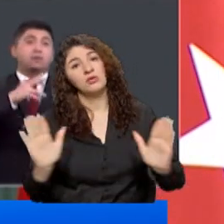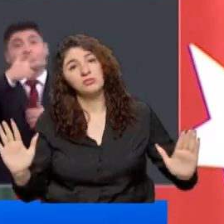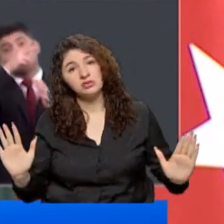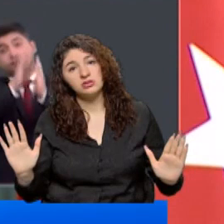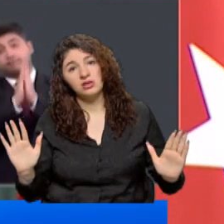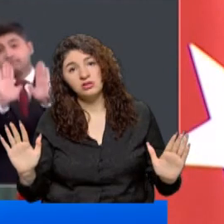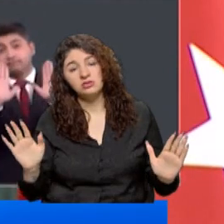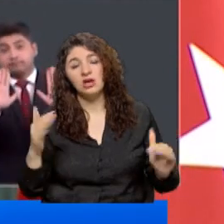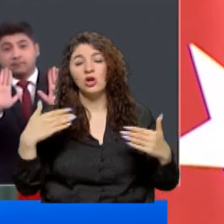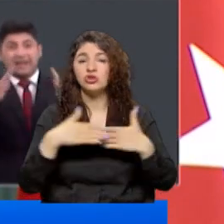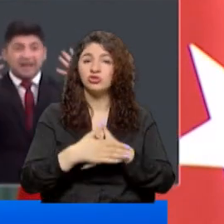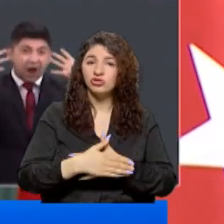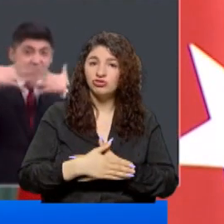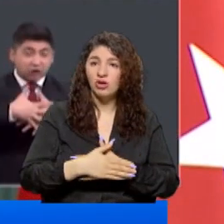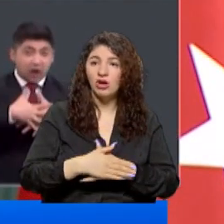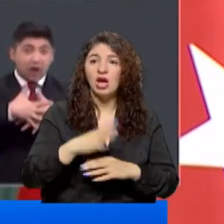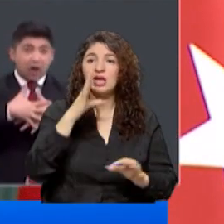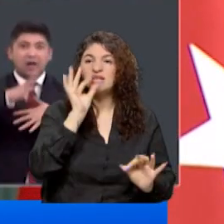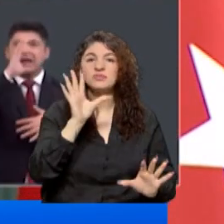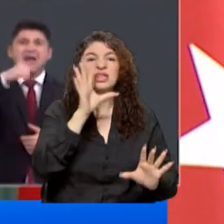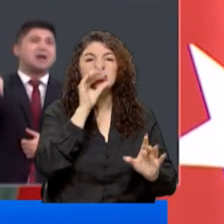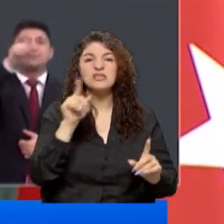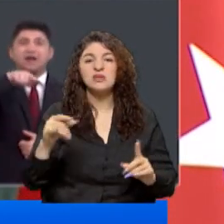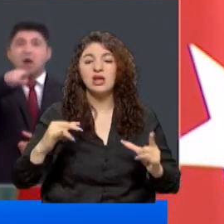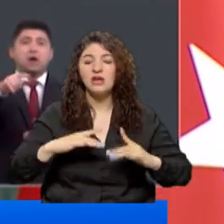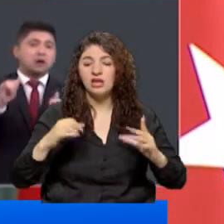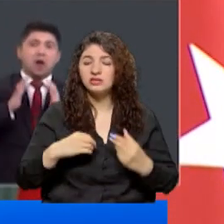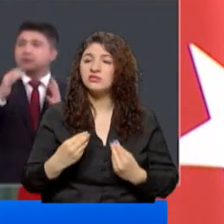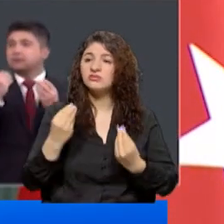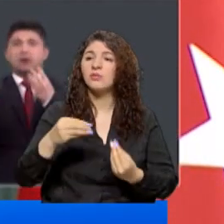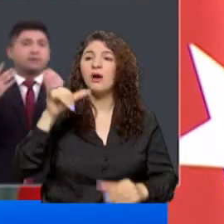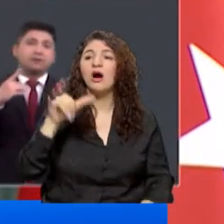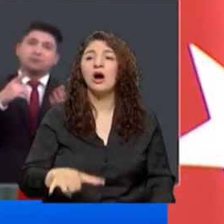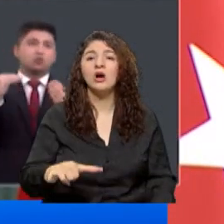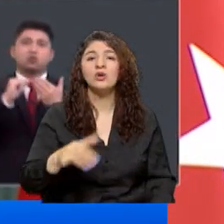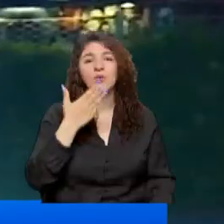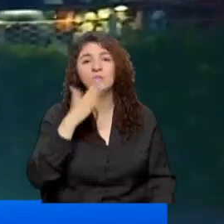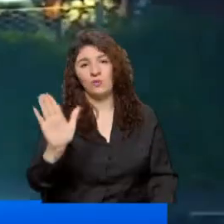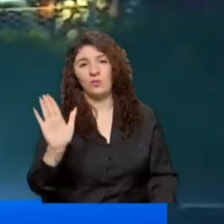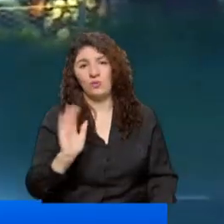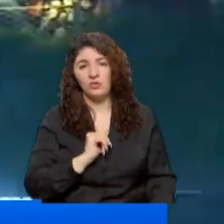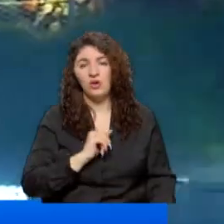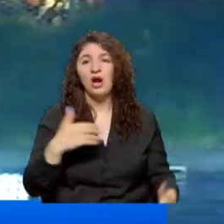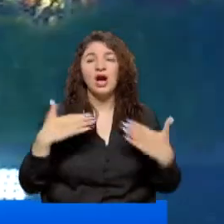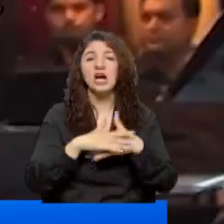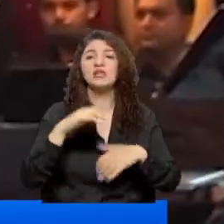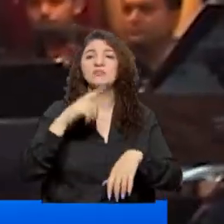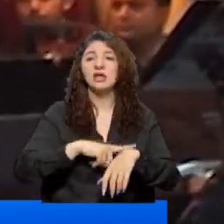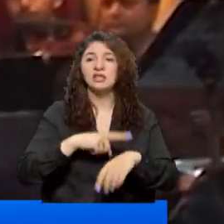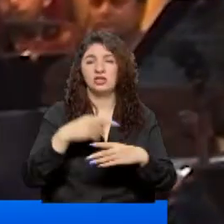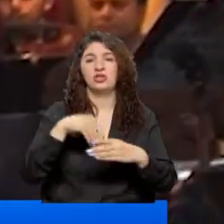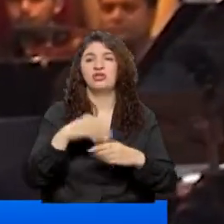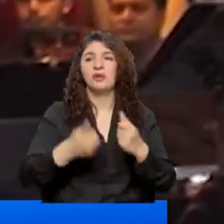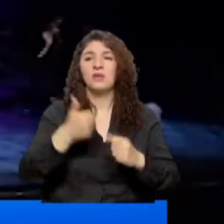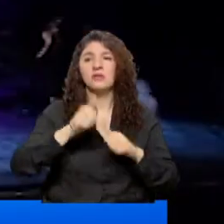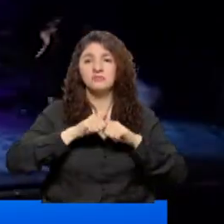bakmasınlar gece kimsenin kimseyi rahatsız etmeye hakkı yoktur Akşam saatlerinde İçişleri